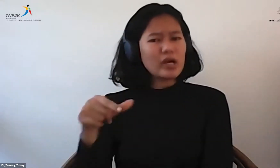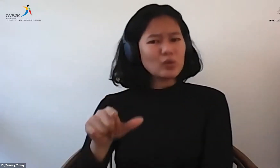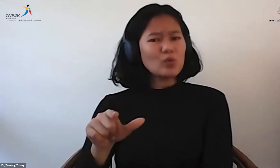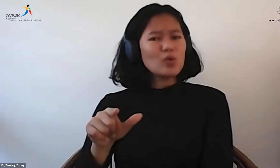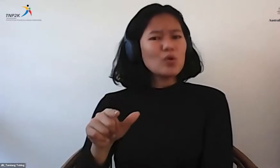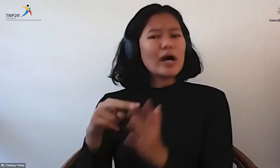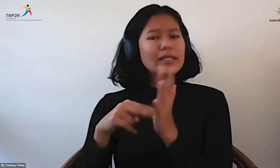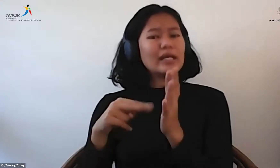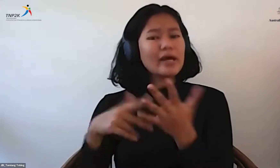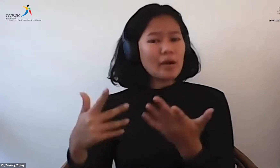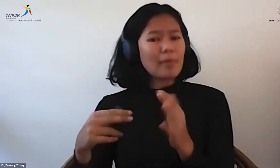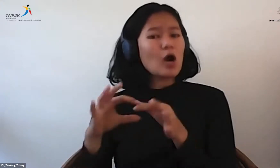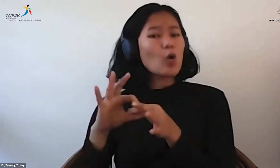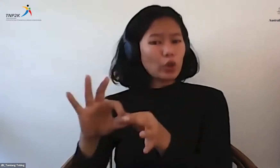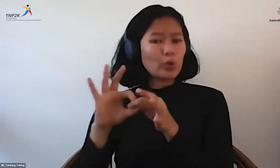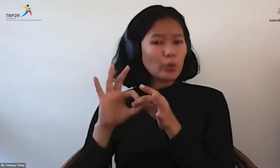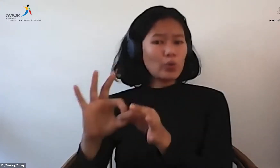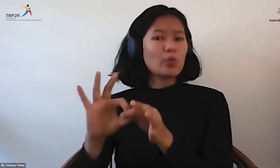itu gotong royong, ya, sama